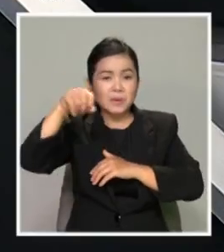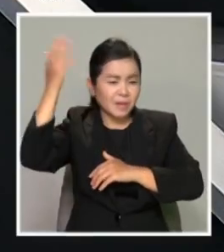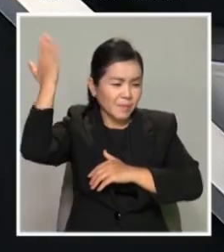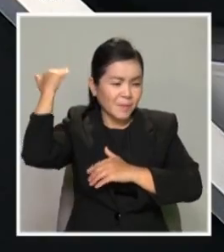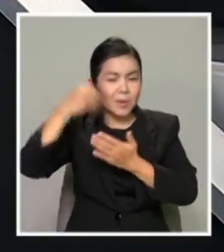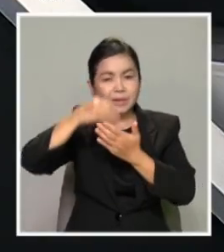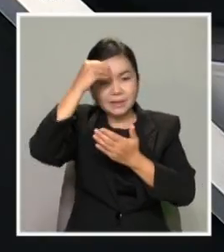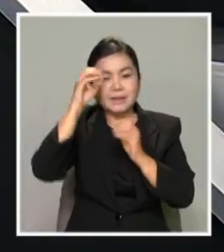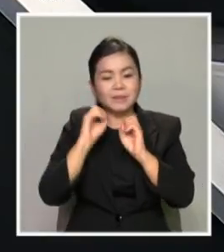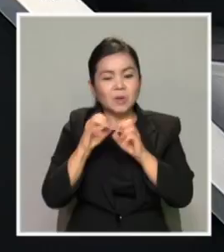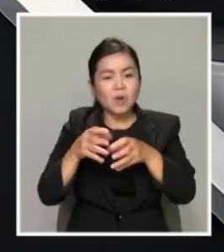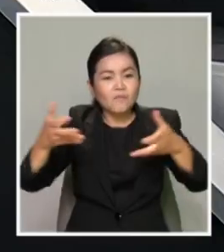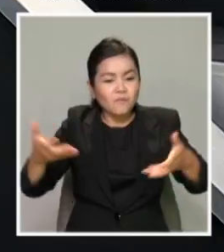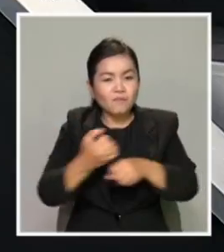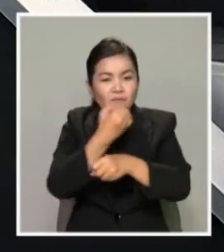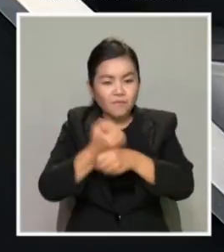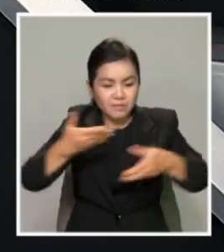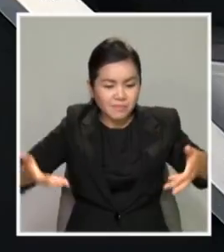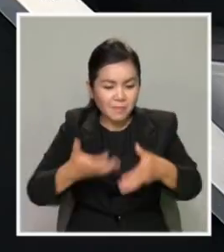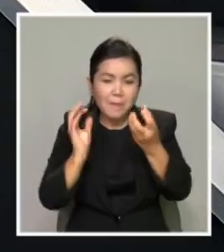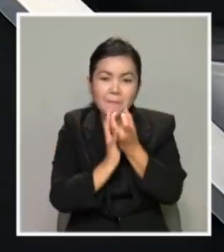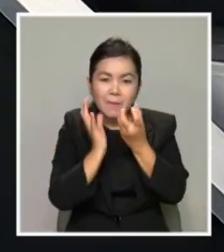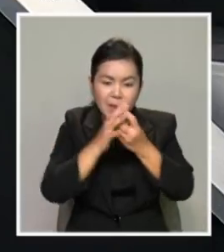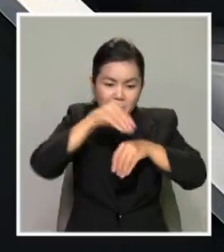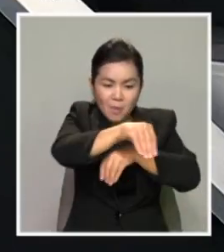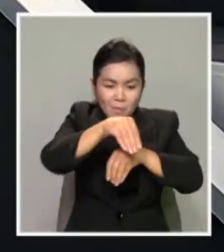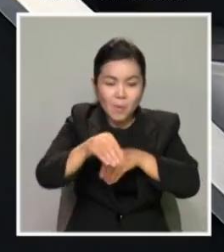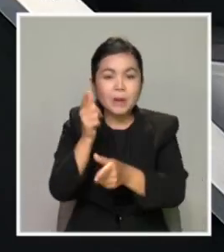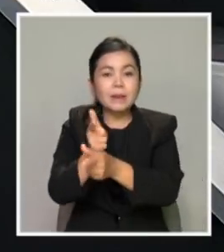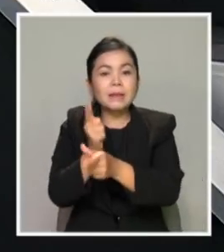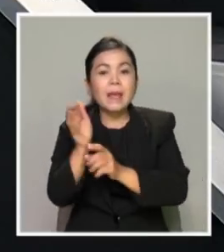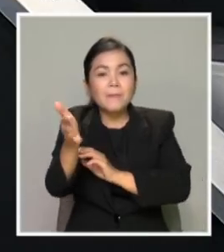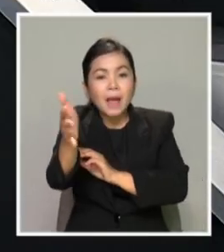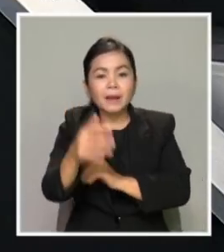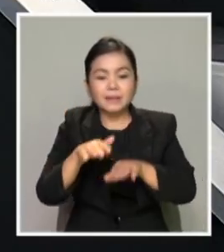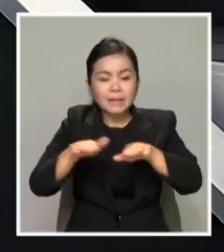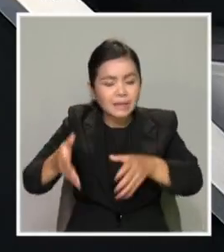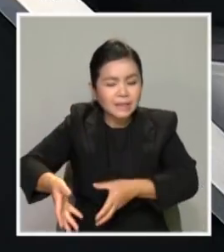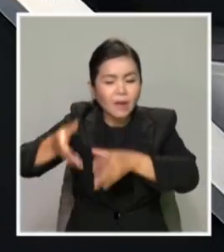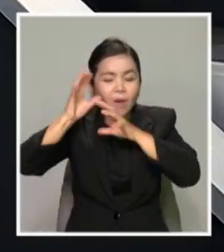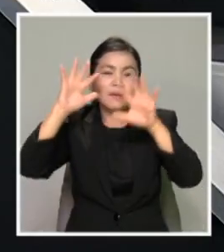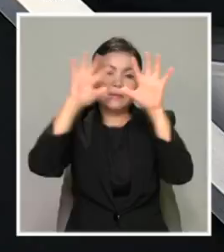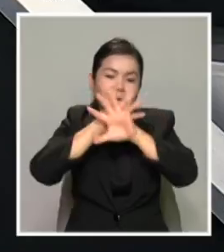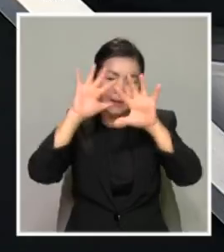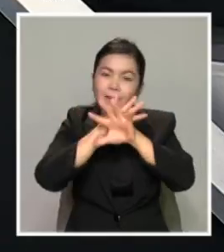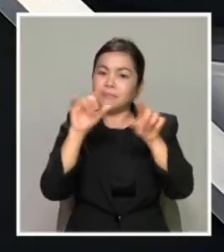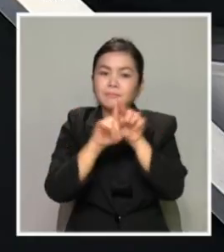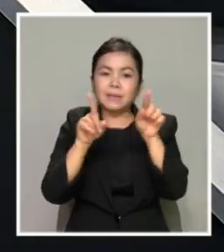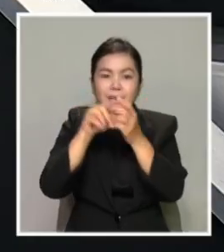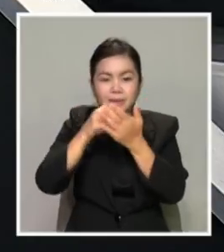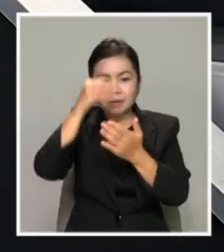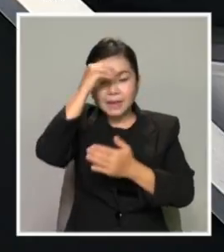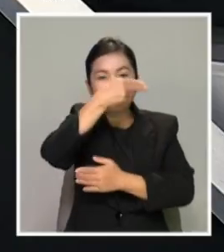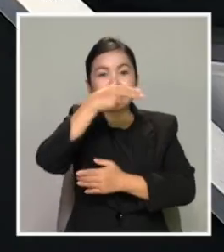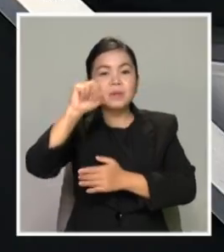ะมีการสอนให้ทำกับข้าวให้ปลูกผักให้เลี้ยงปลาเด็กสมัยนี้ย้อนต่อไปคล้ายๆกันค่ะมีหลักสูตรเหมือนกันนะคะที่ส